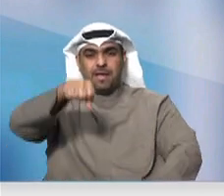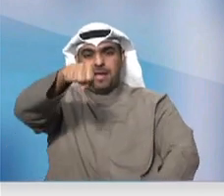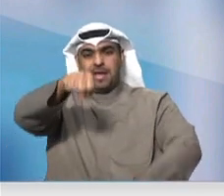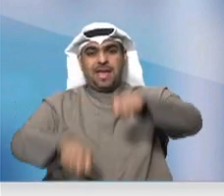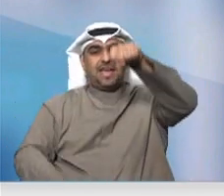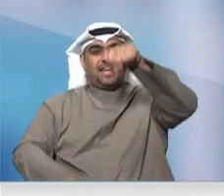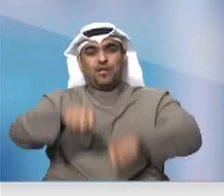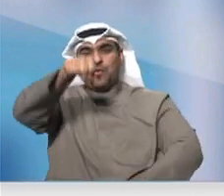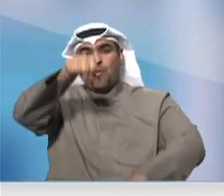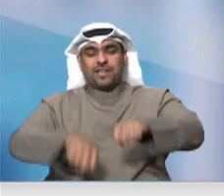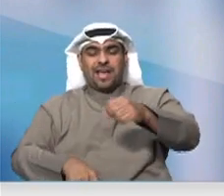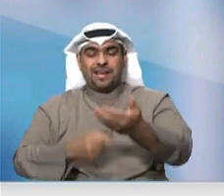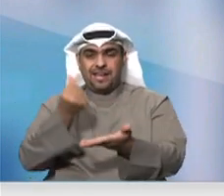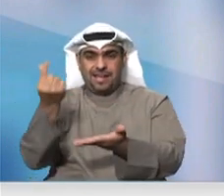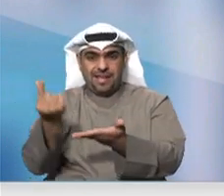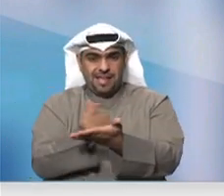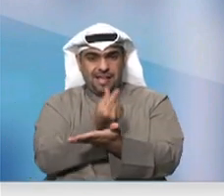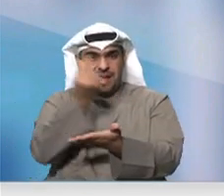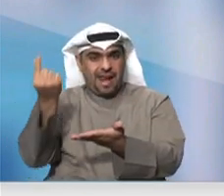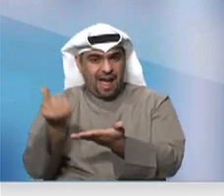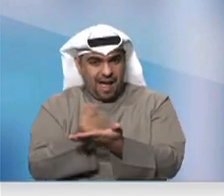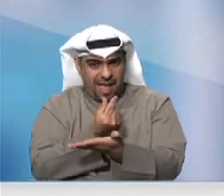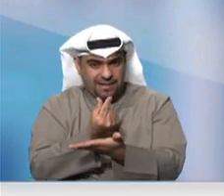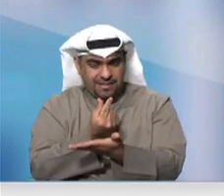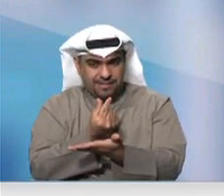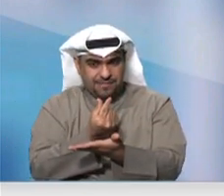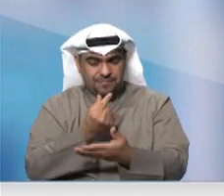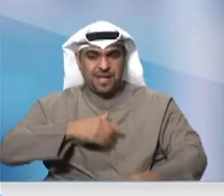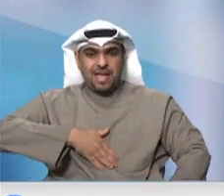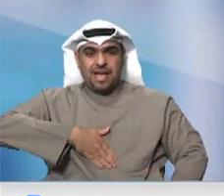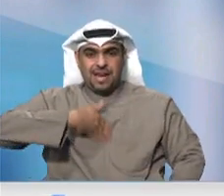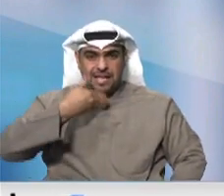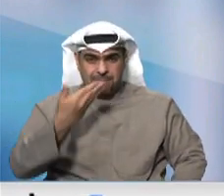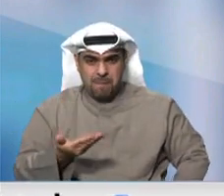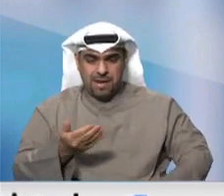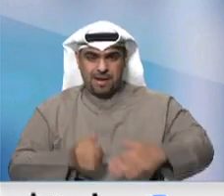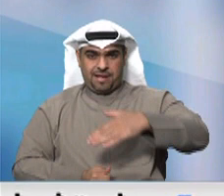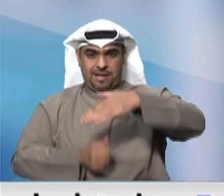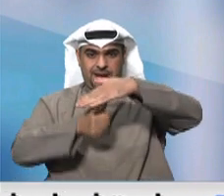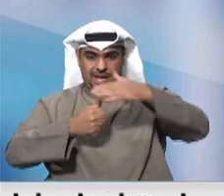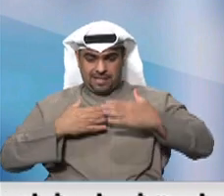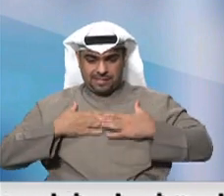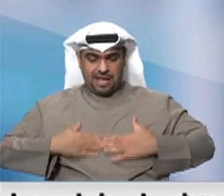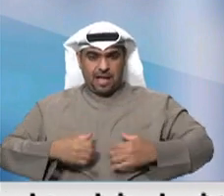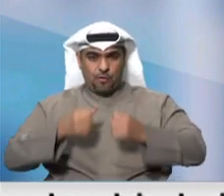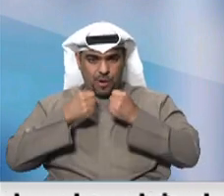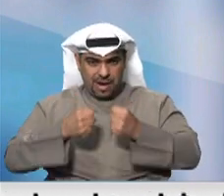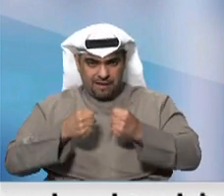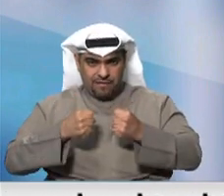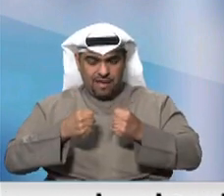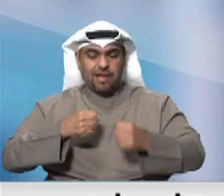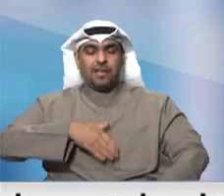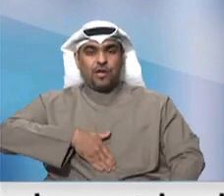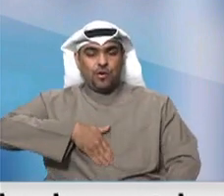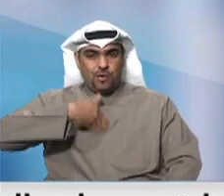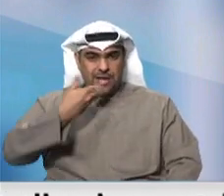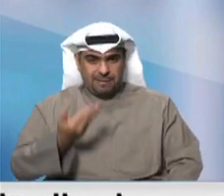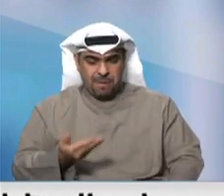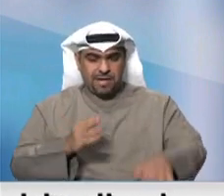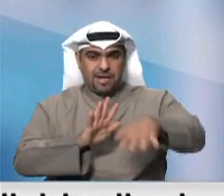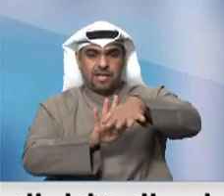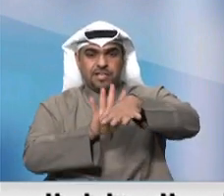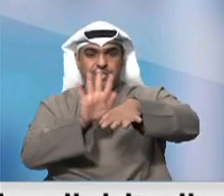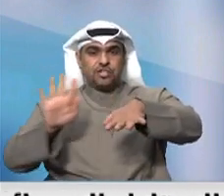عن خالص تهانيه بمناسبه العيد الوطني لبلاده متمنيا سموه رعاه الله لفخامته منفور